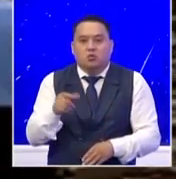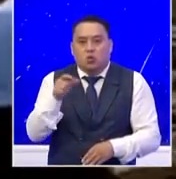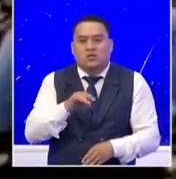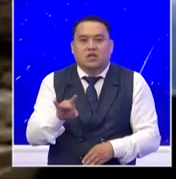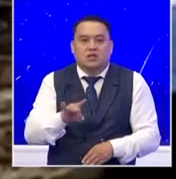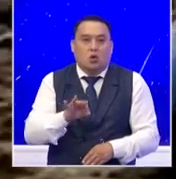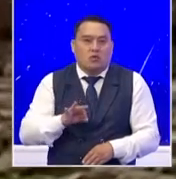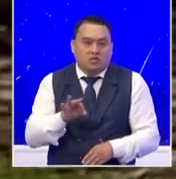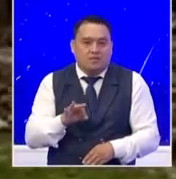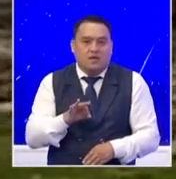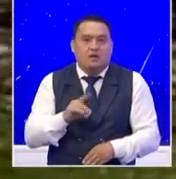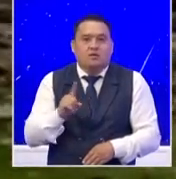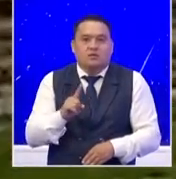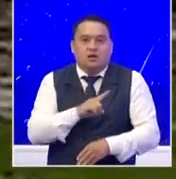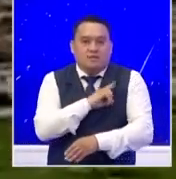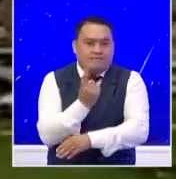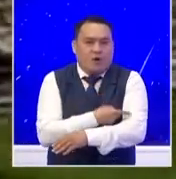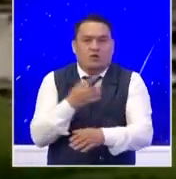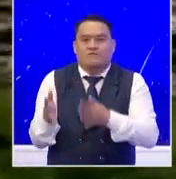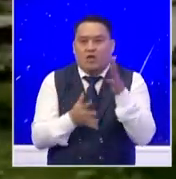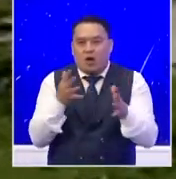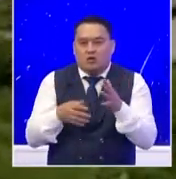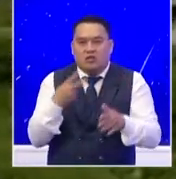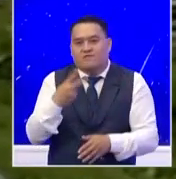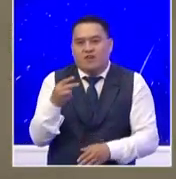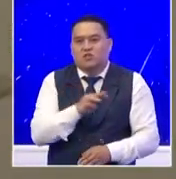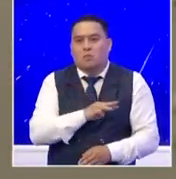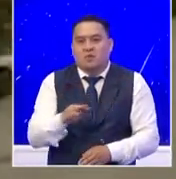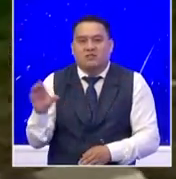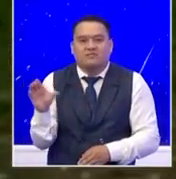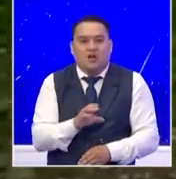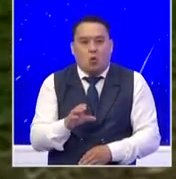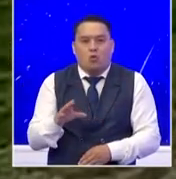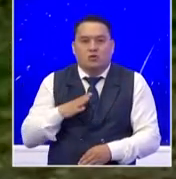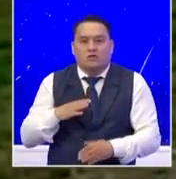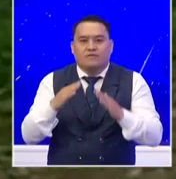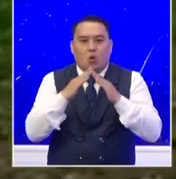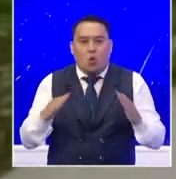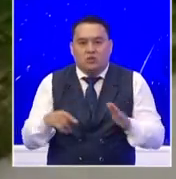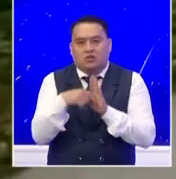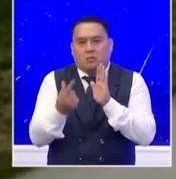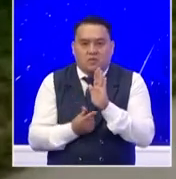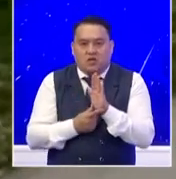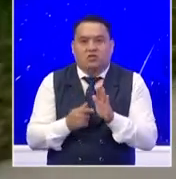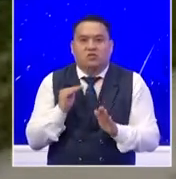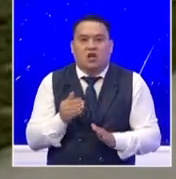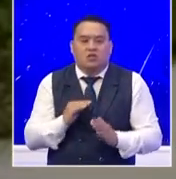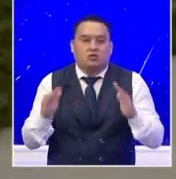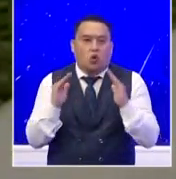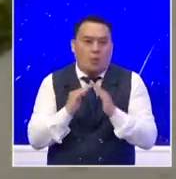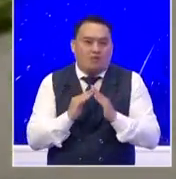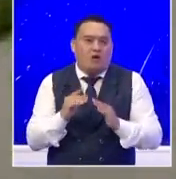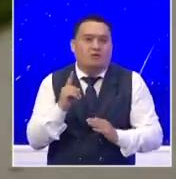района Туркестанской области. Из-за порывистого ветра до 20 метров в секунду сорвало кровлю с 17 частных жилых